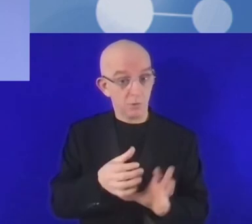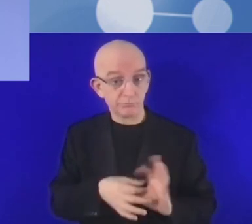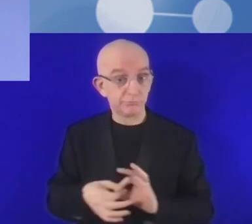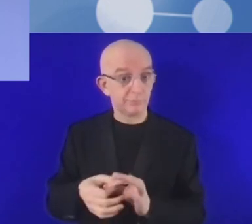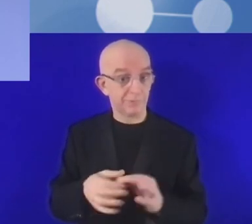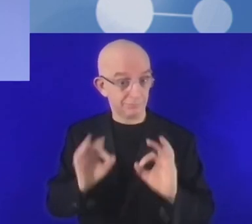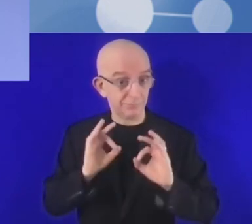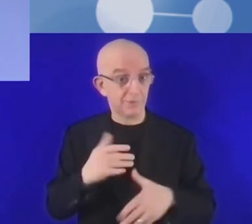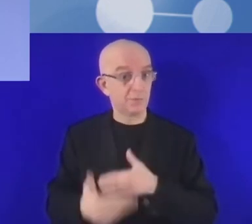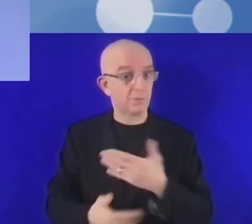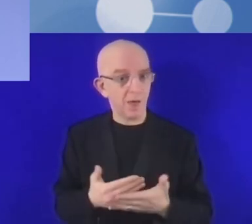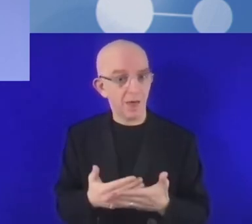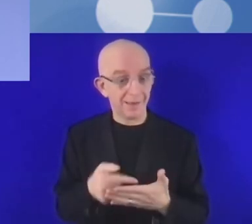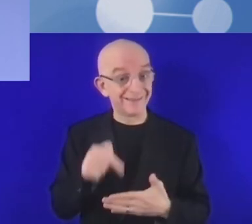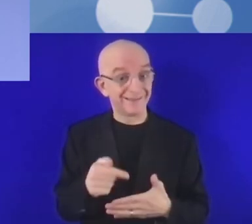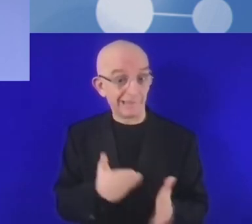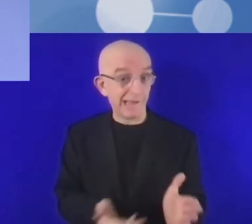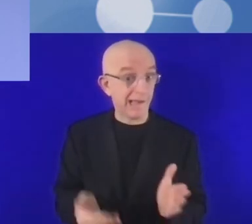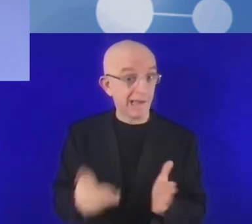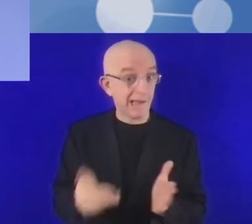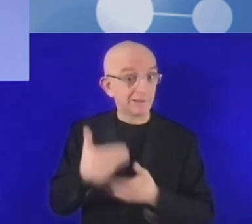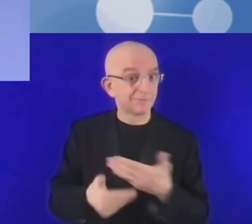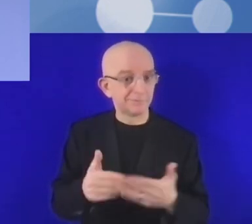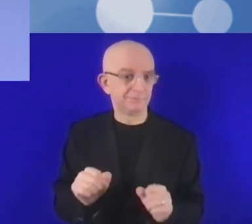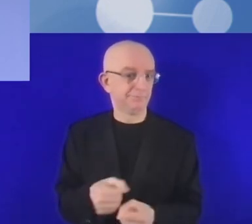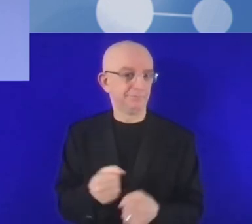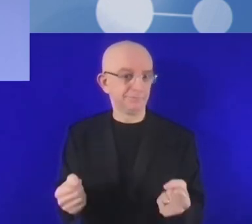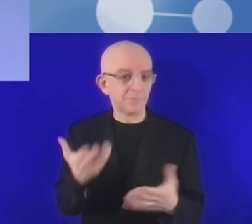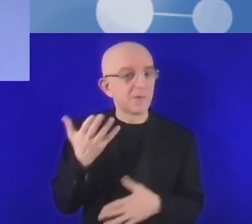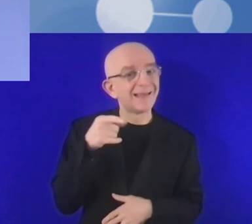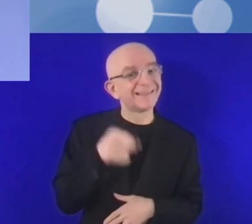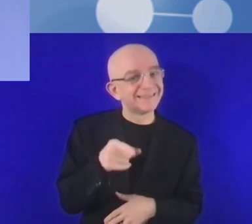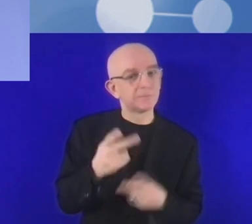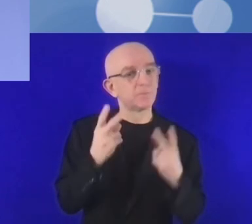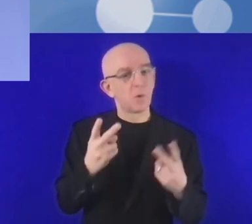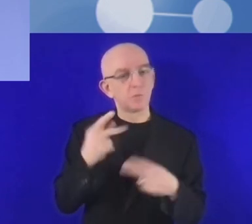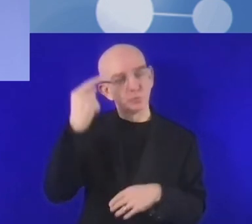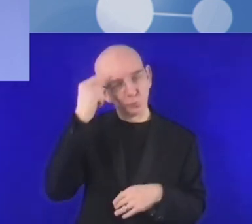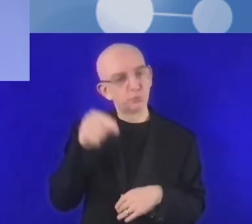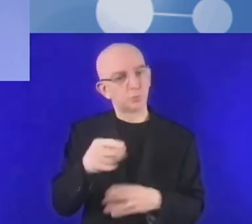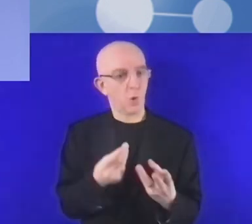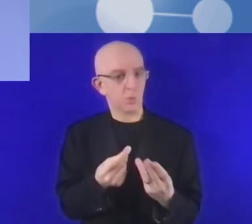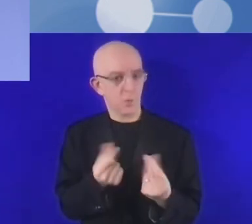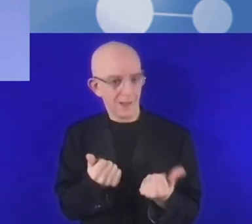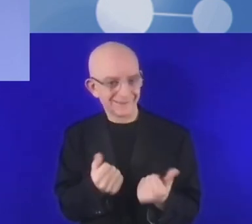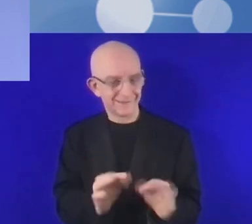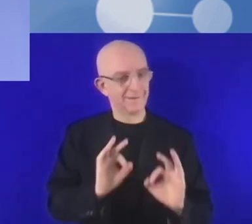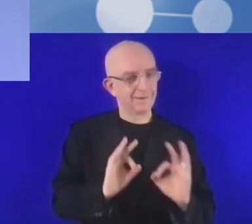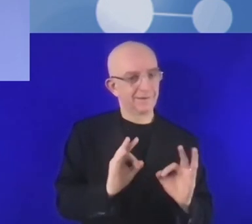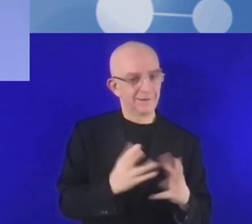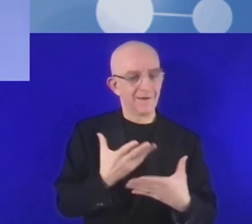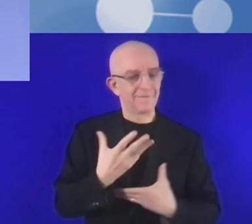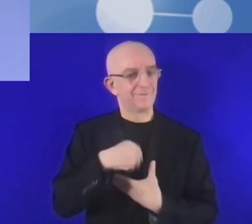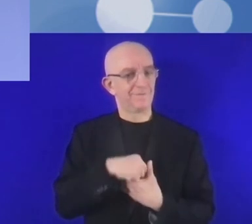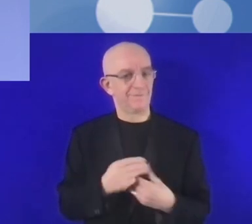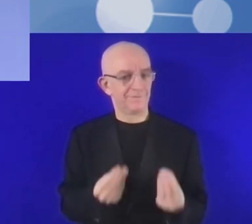ضعنا في الطريق رقمنا؟ فالقيم والجودة والأخلاق